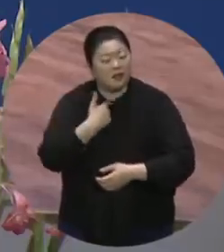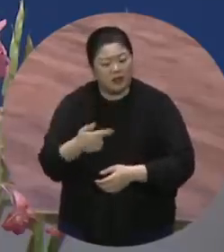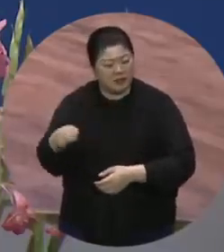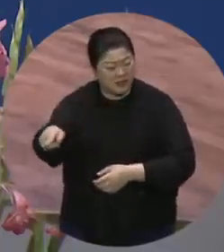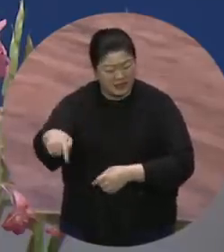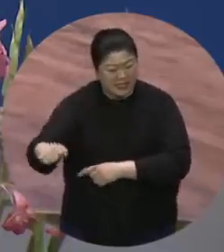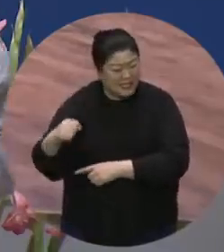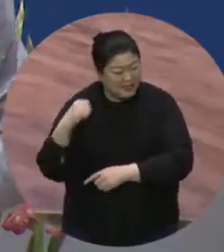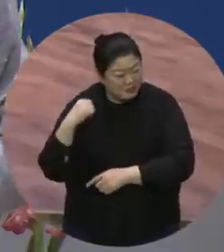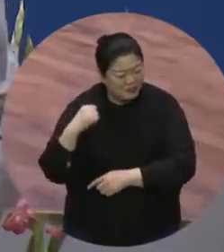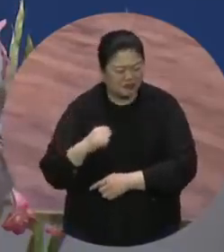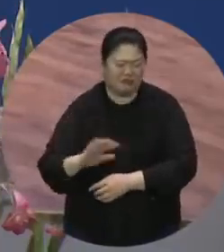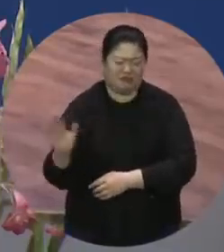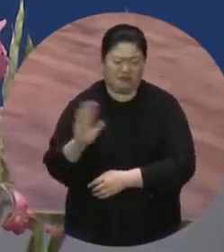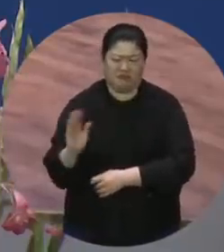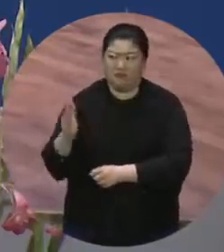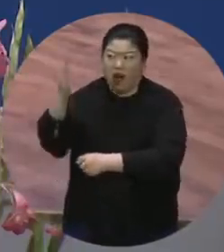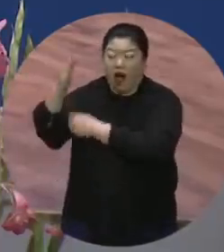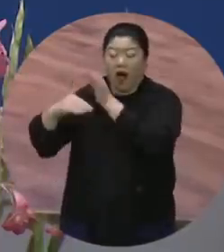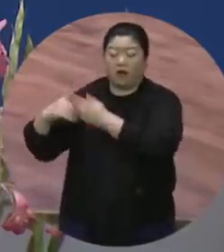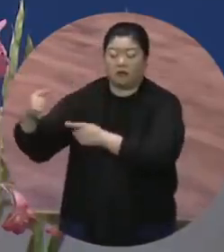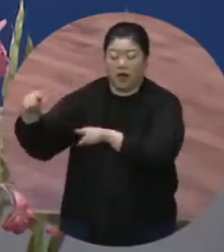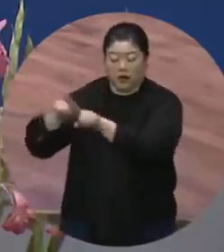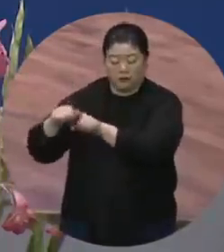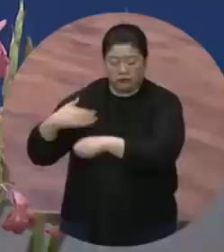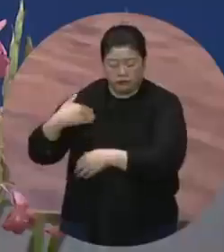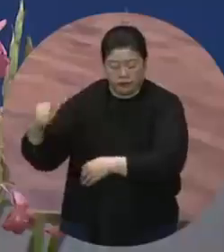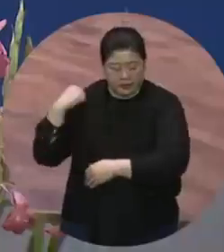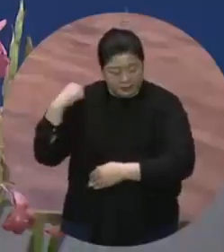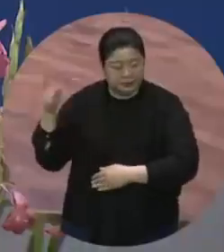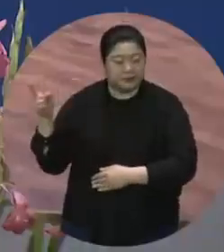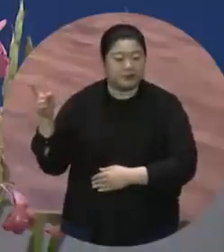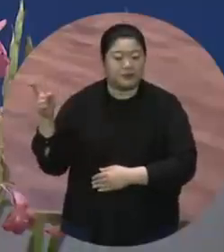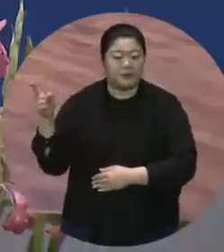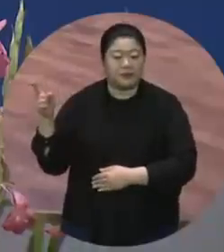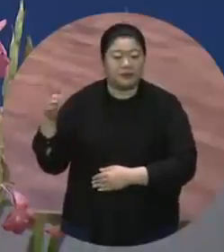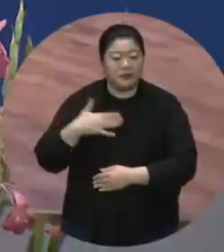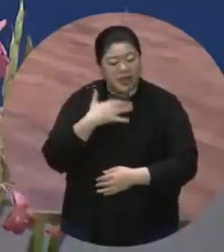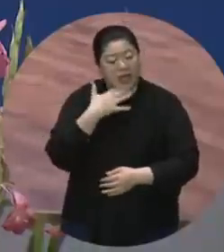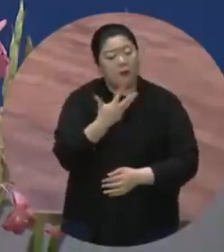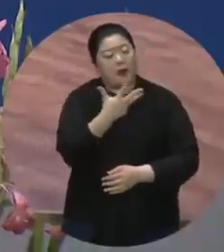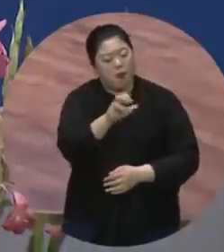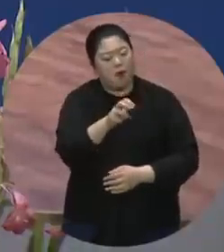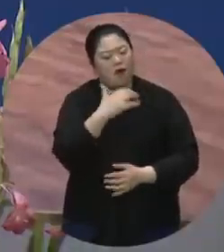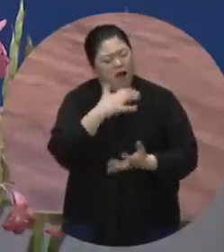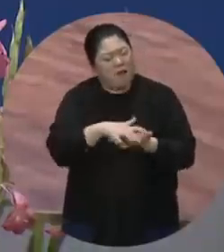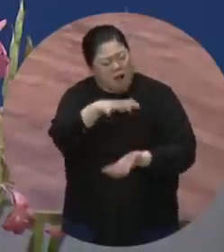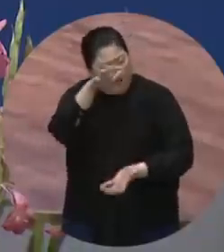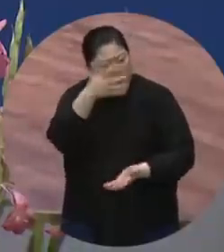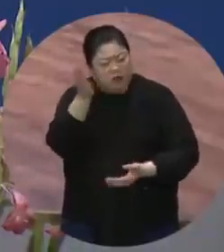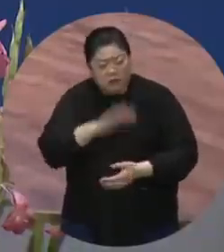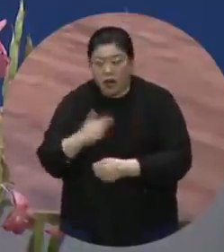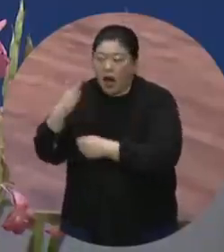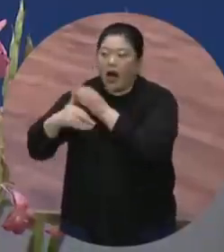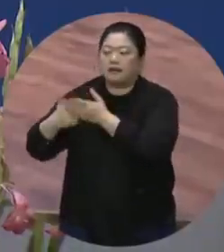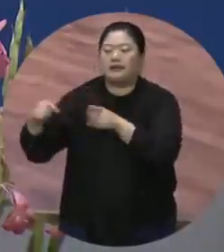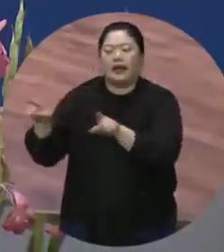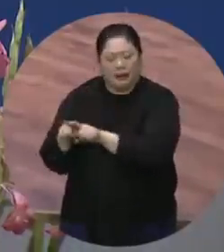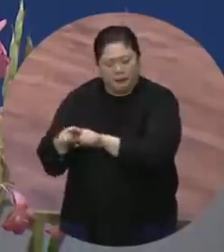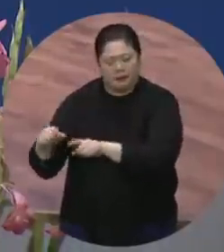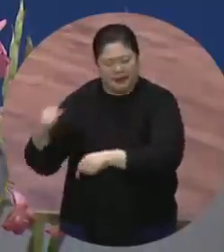경고할지라도 여호와께서 나와 함께 하십니다. 이겁니다. 여호와께서 나와 함께 하십니다. 이런 신앙생활 하시기